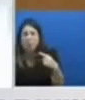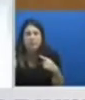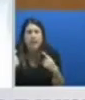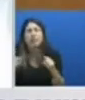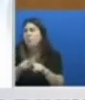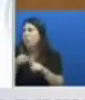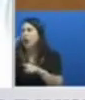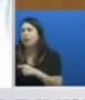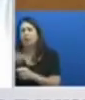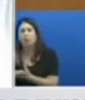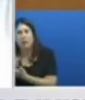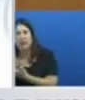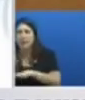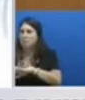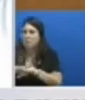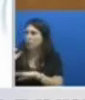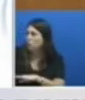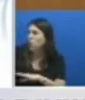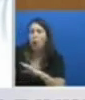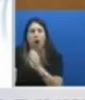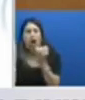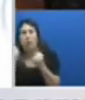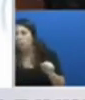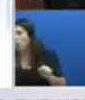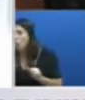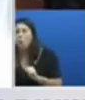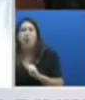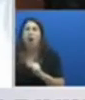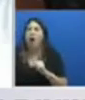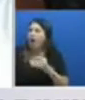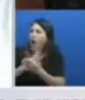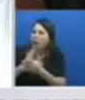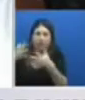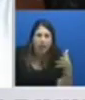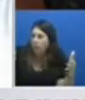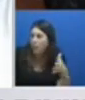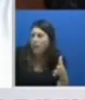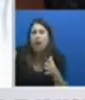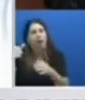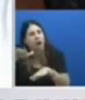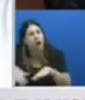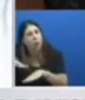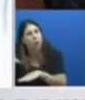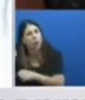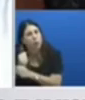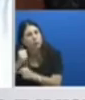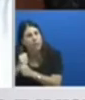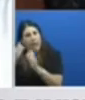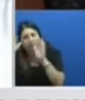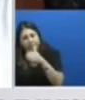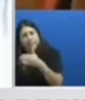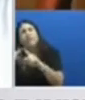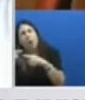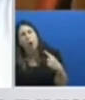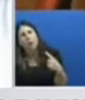חובתי אגב ביקשתי להצטרף כמייצגת סרבו לי בהחלטה פניתי לכנסת פניתי לבגץ בעניין הזה ואני רק רוצה להעביר